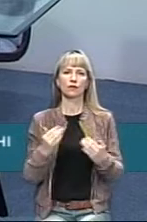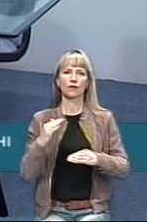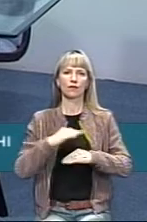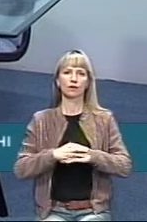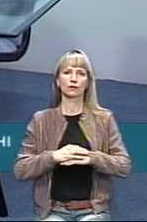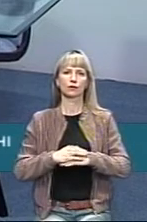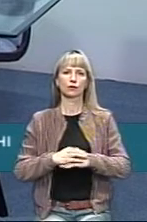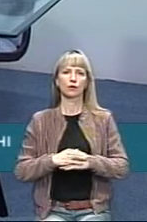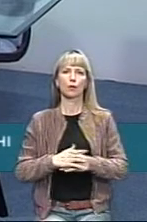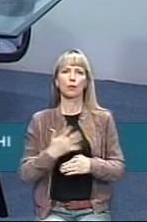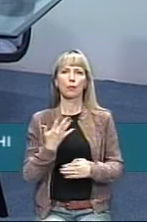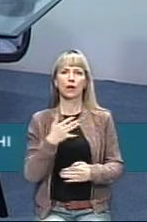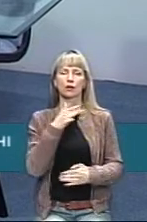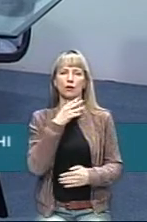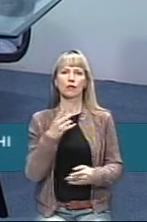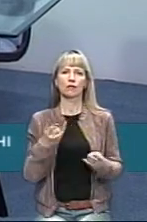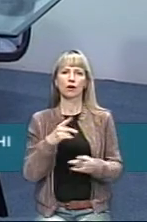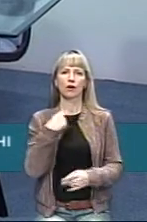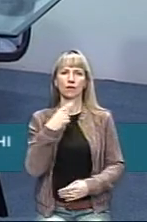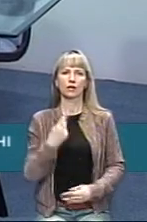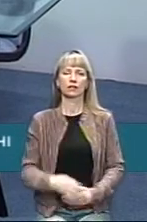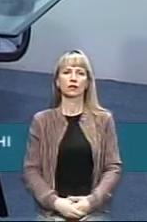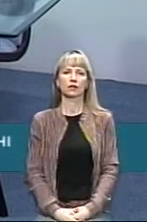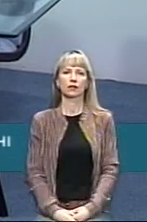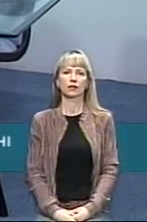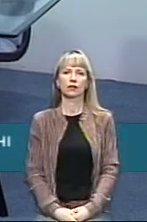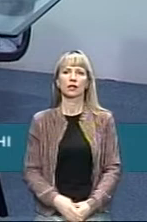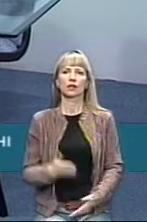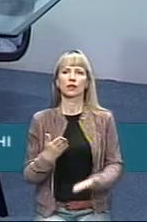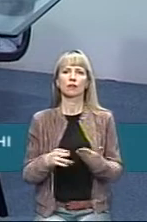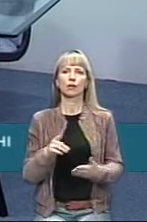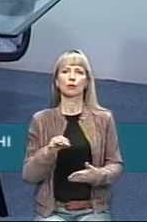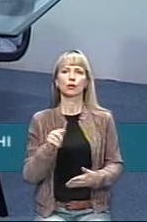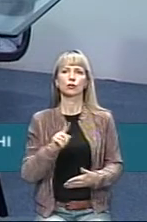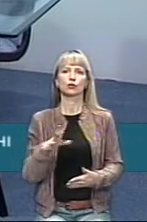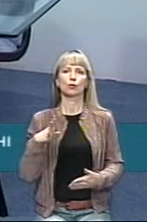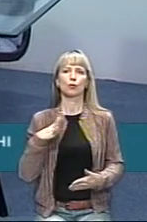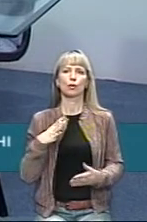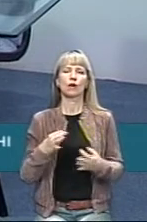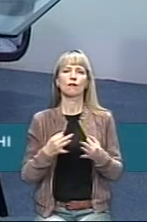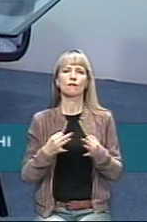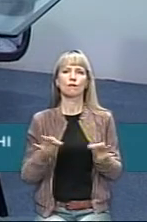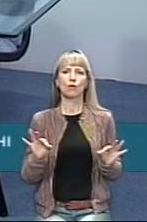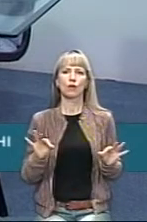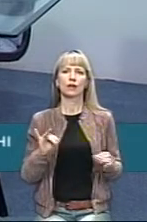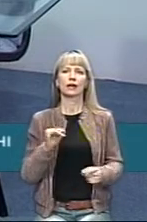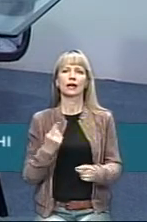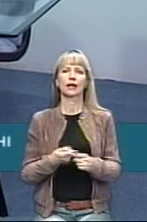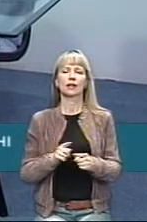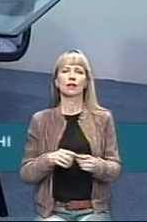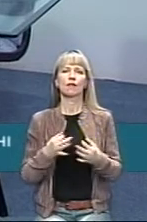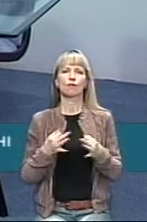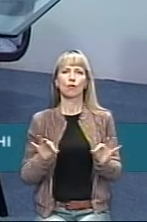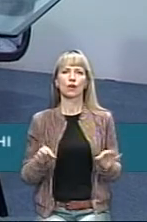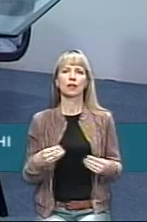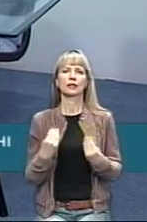5 років, варто говорити? Ну, мабуть, про те, що була воля, і ця воля, вона